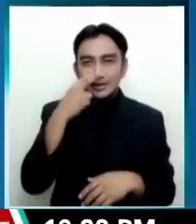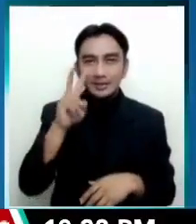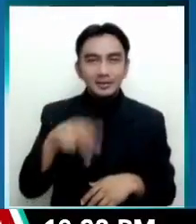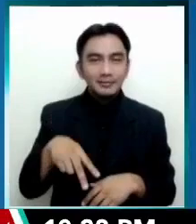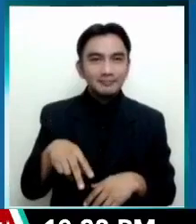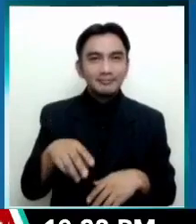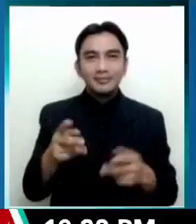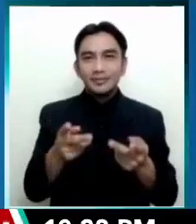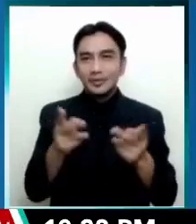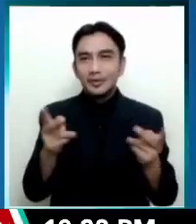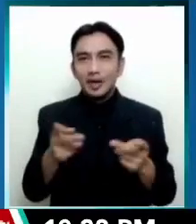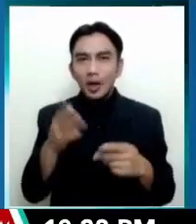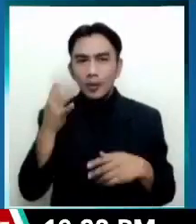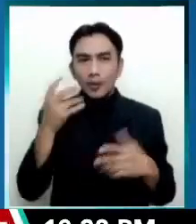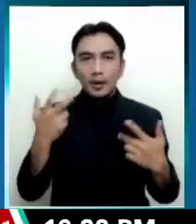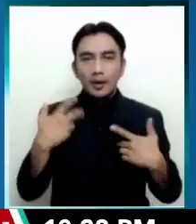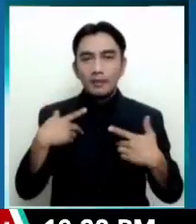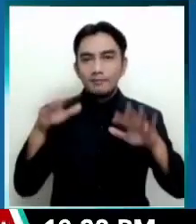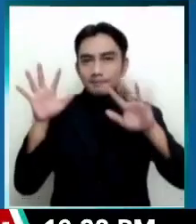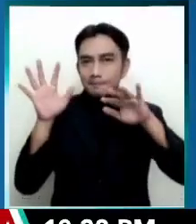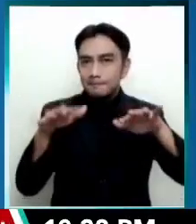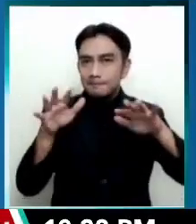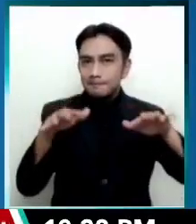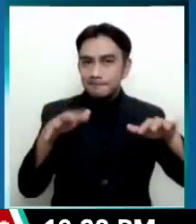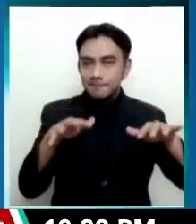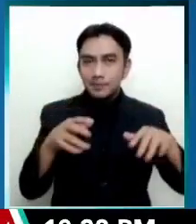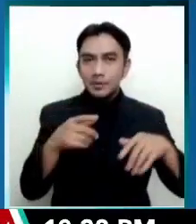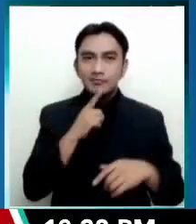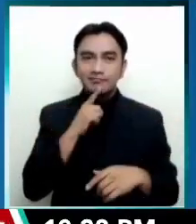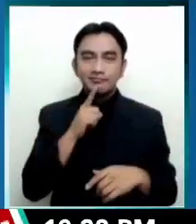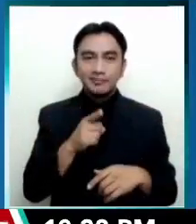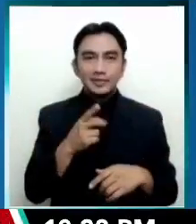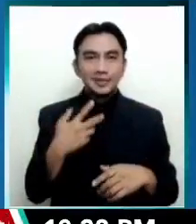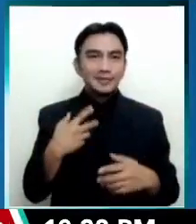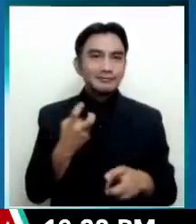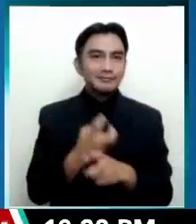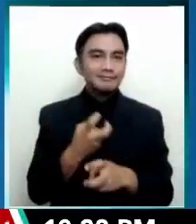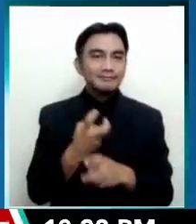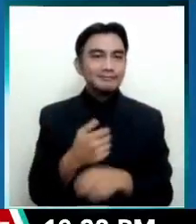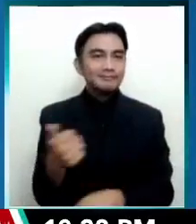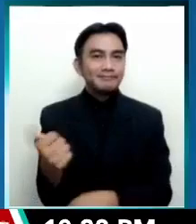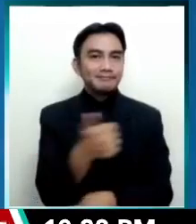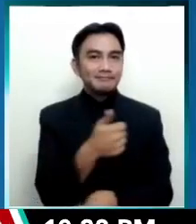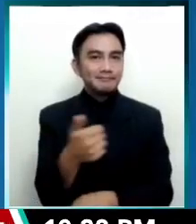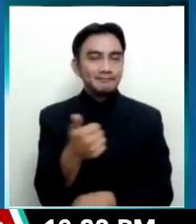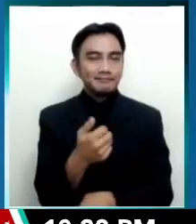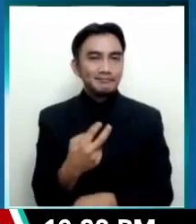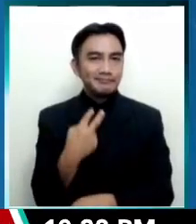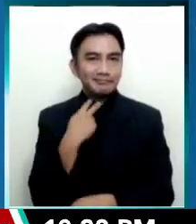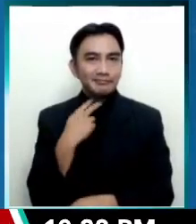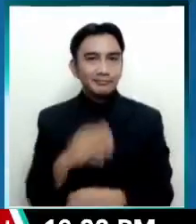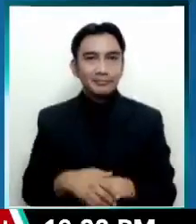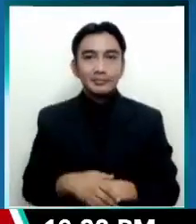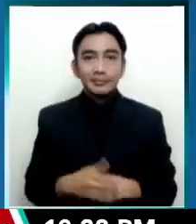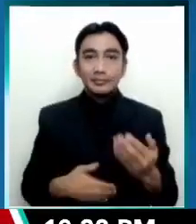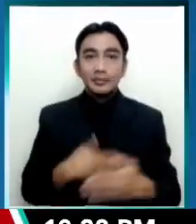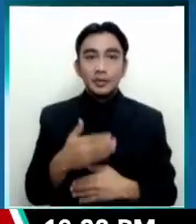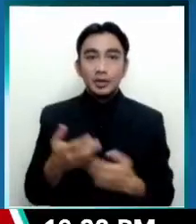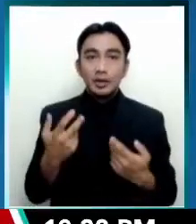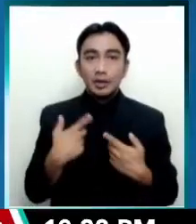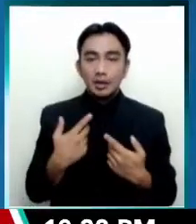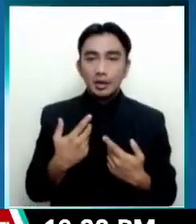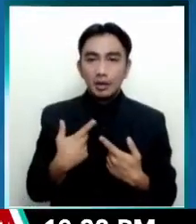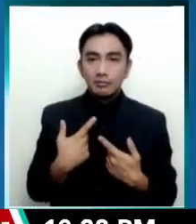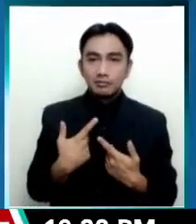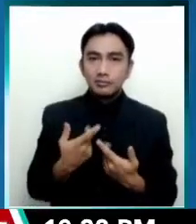yan sa lakas ng buhos ng ulan na nagpahirap sa biyahe ng ilang motorista. Sa Libungan, Cotabato naman, kasabay ng buhos ng ulan ang